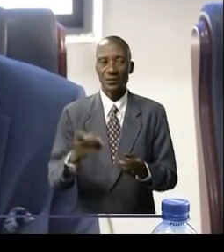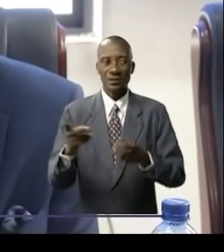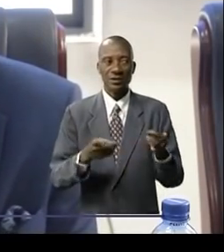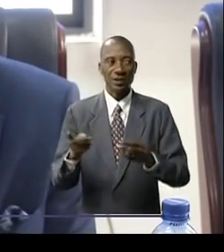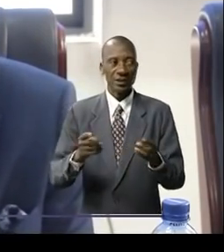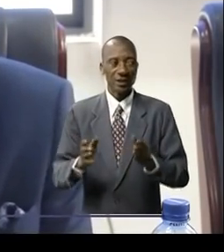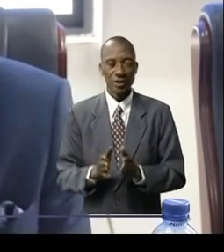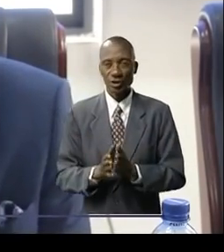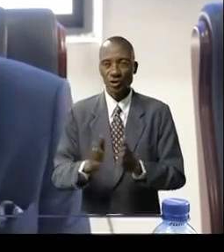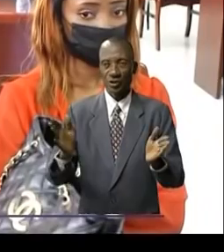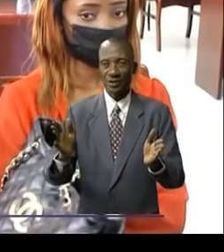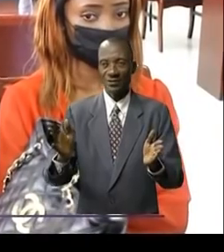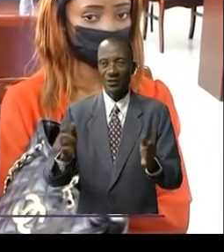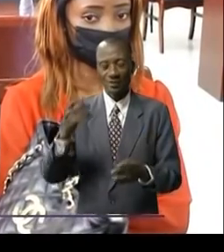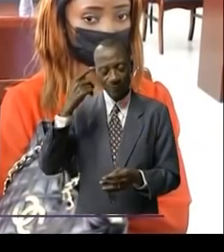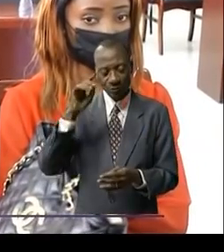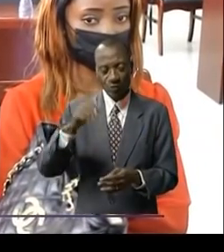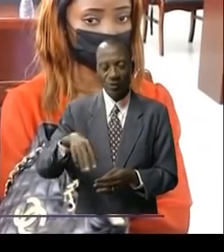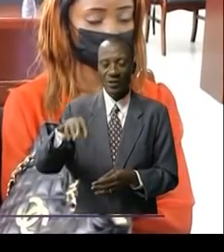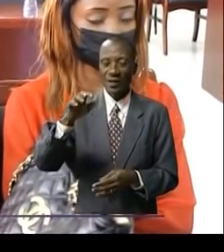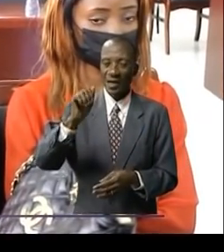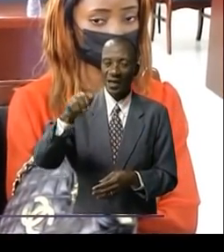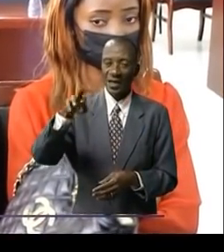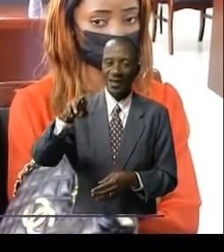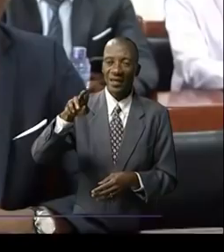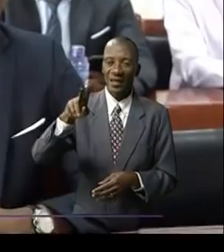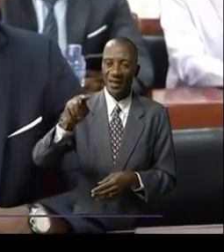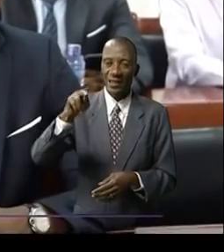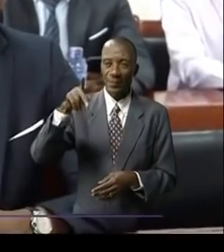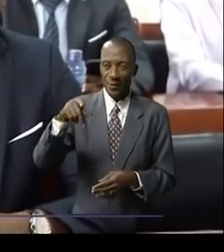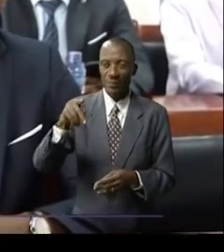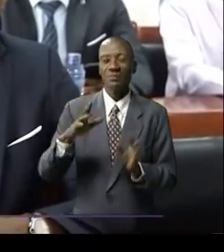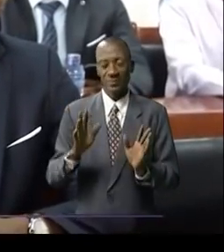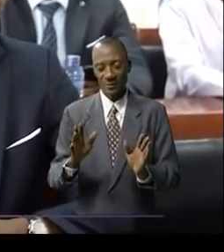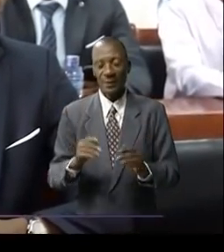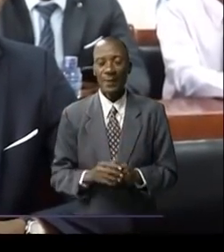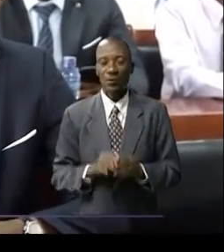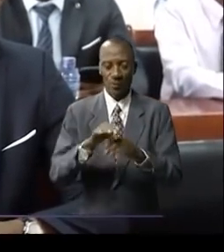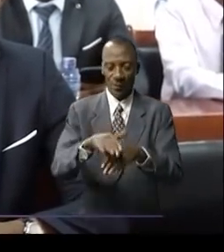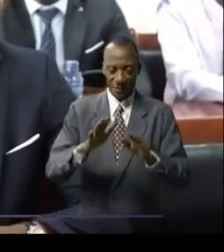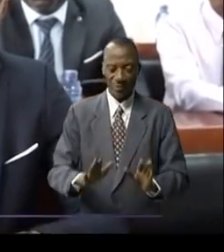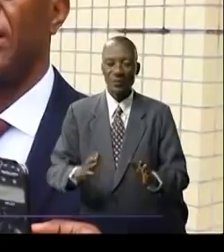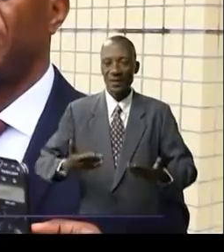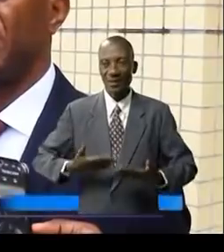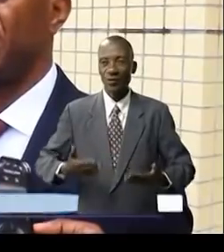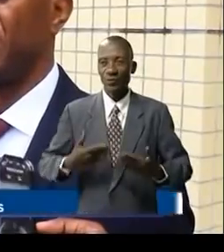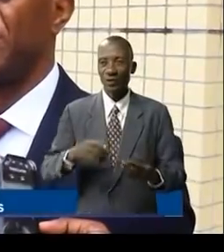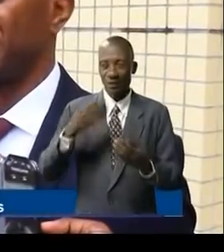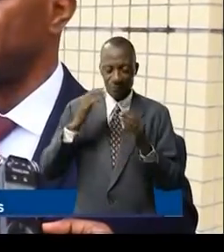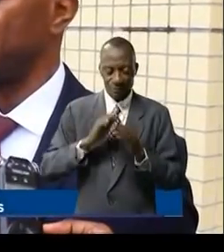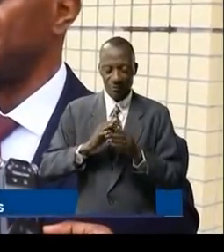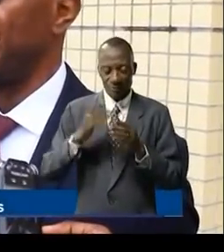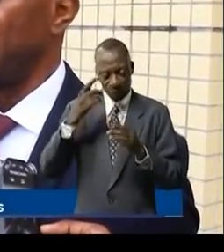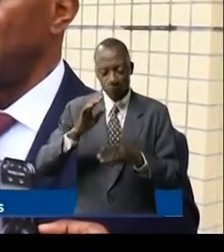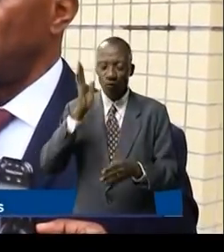général de l'ARMP. Un motif de satisfaction pour les participants. Nous avons eu à avoir une formation